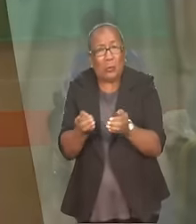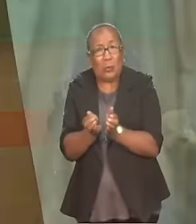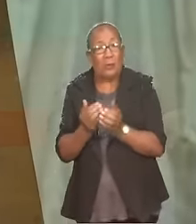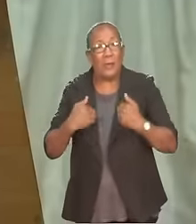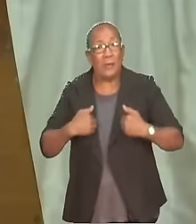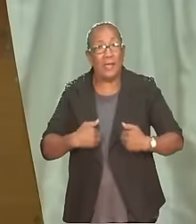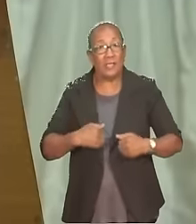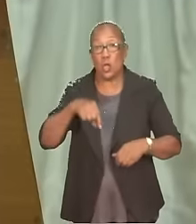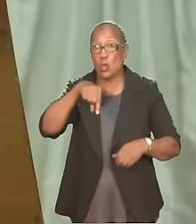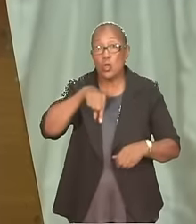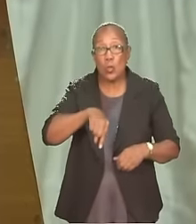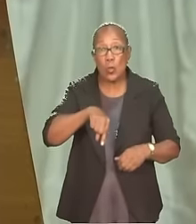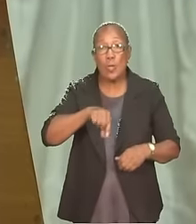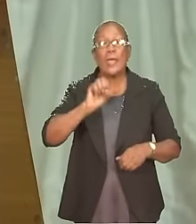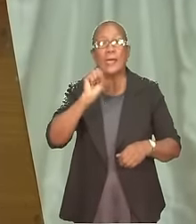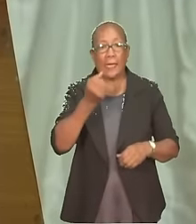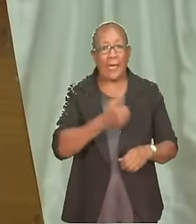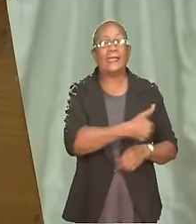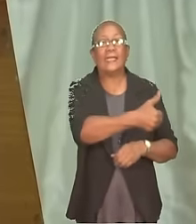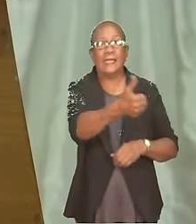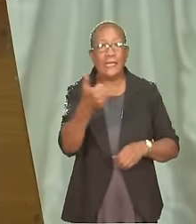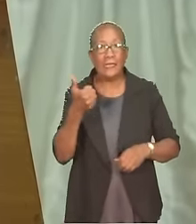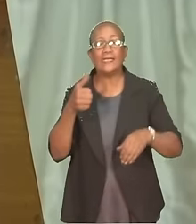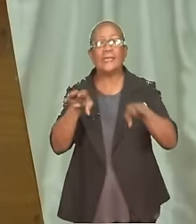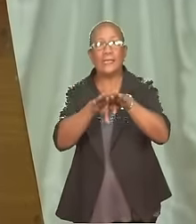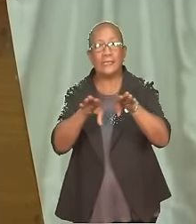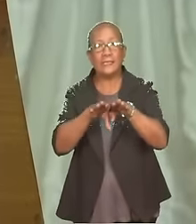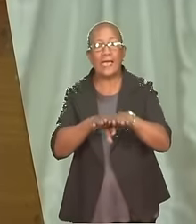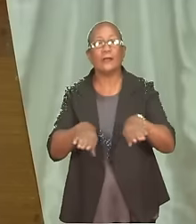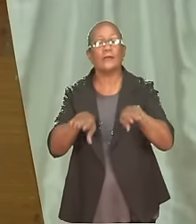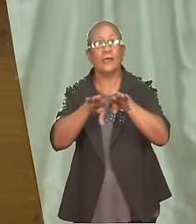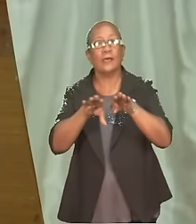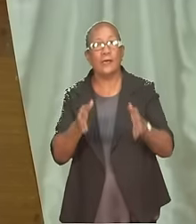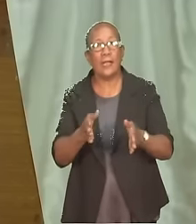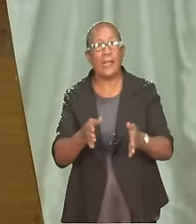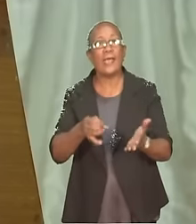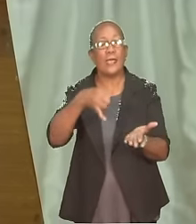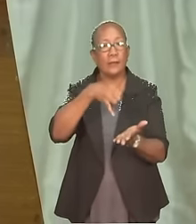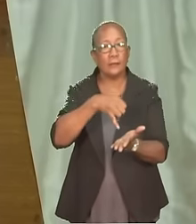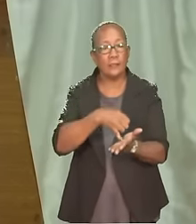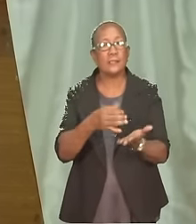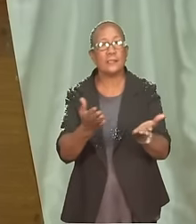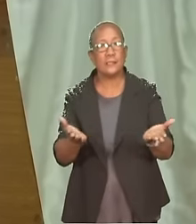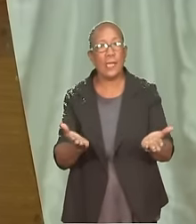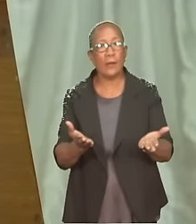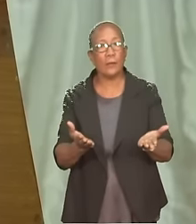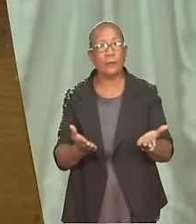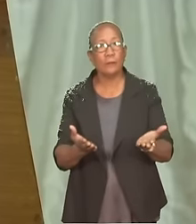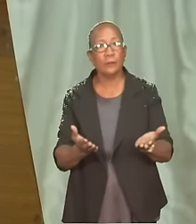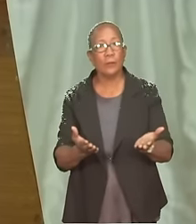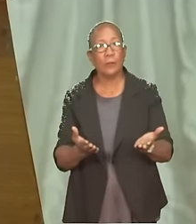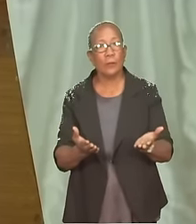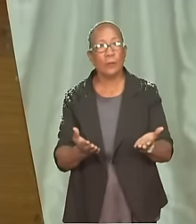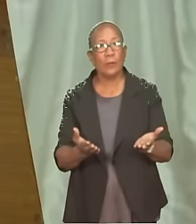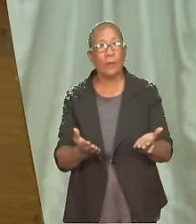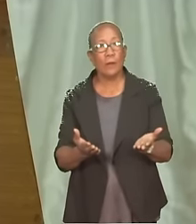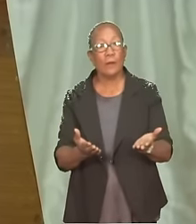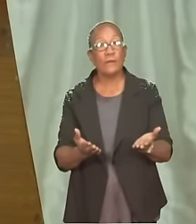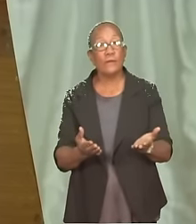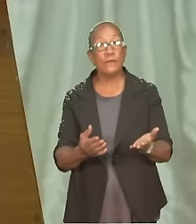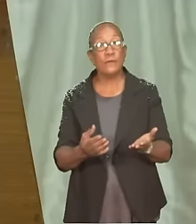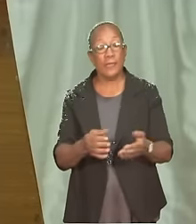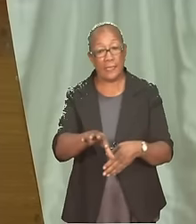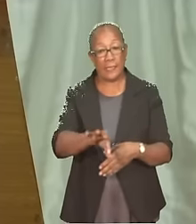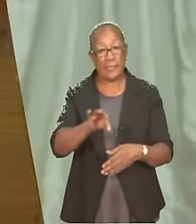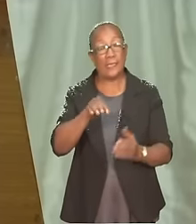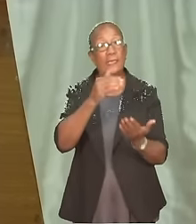kan iedereen op gelijke wijze strijd leveren op basis van nieuw kiesstelsel